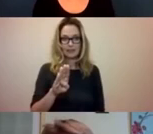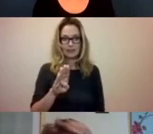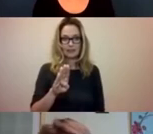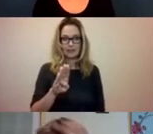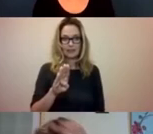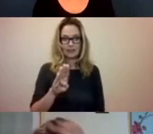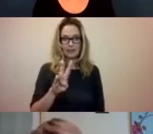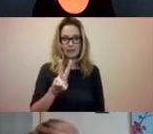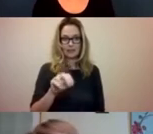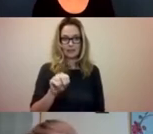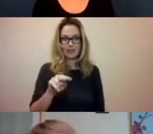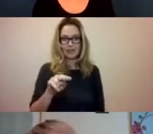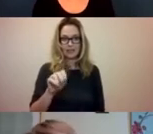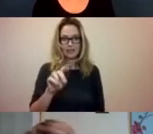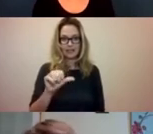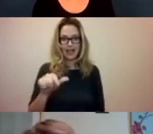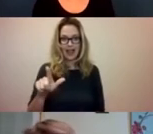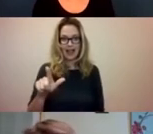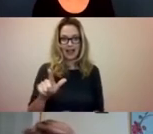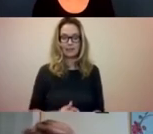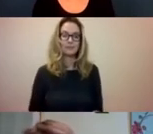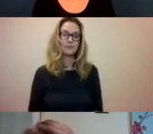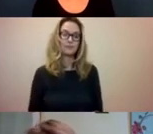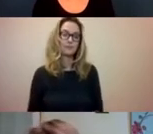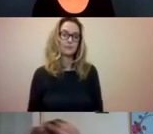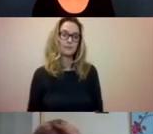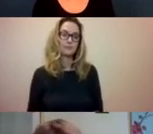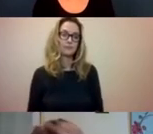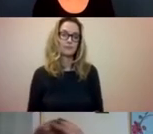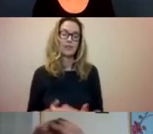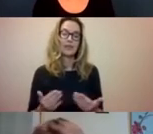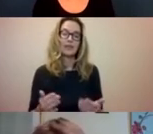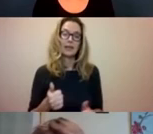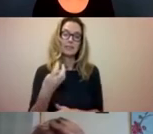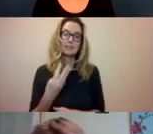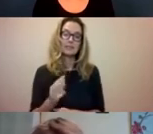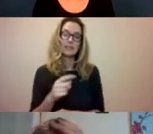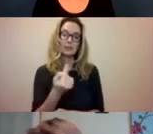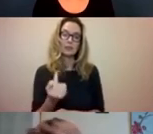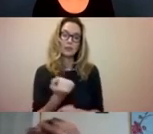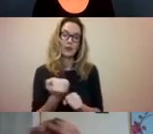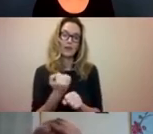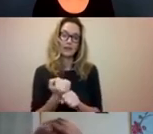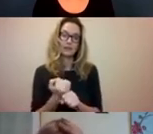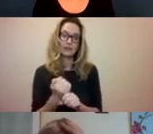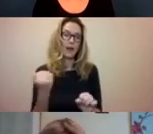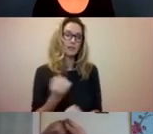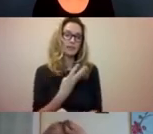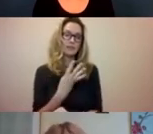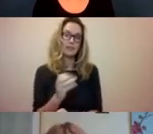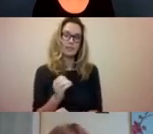En toen heb ik gewerkt zo zeg maar 36 uur. Ik heb altijd gewerkt tot 40 uur, 36 uur.